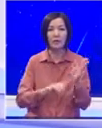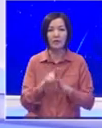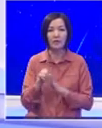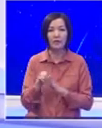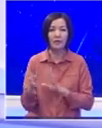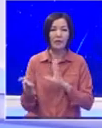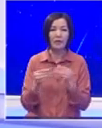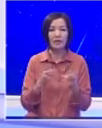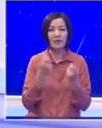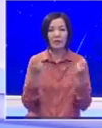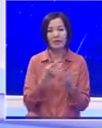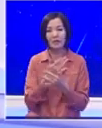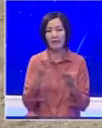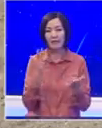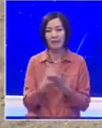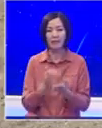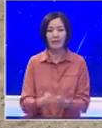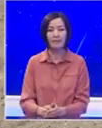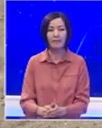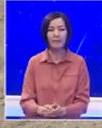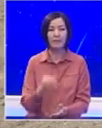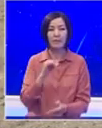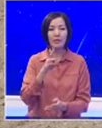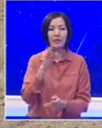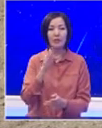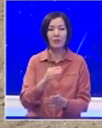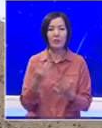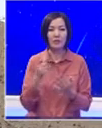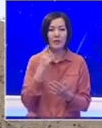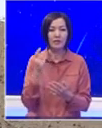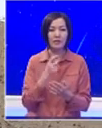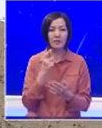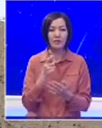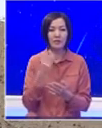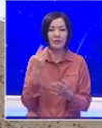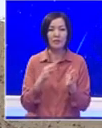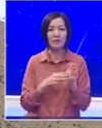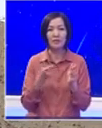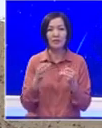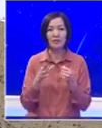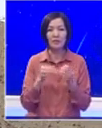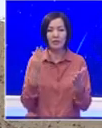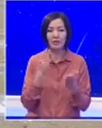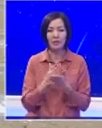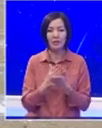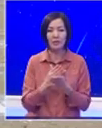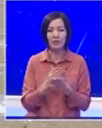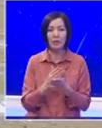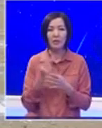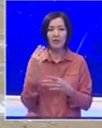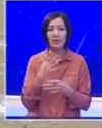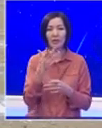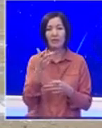жүгері дәні тағы бар. Жетігендегі Жүнісіп шаруа қожалығына тиесілі 28 гектар жер телімі бар. Оның